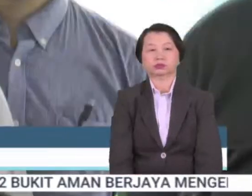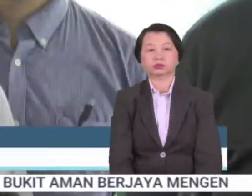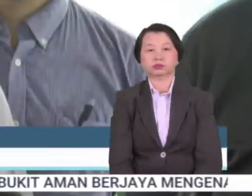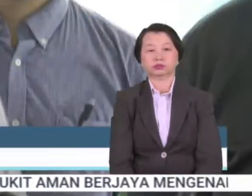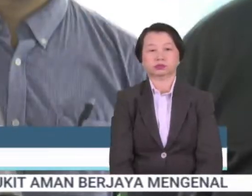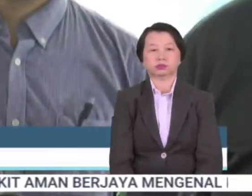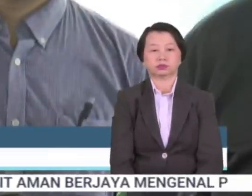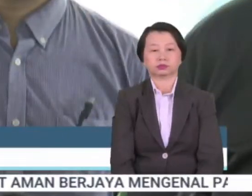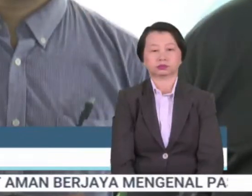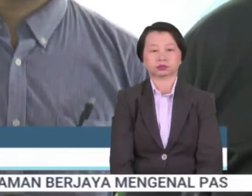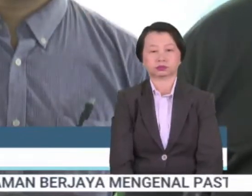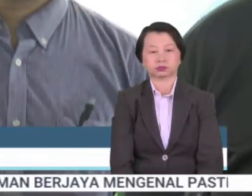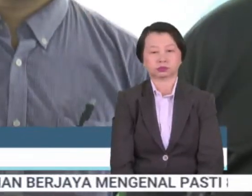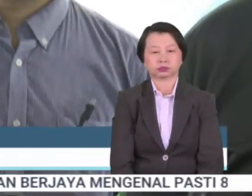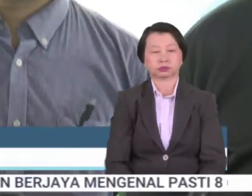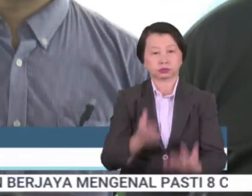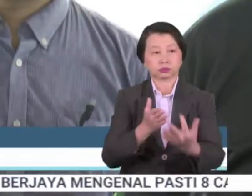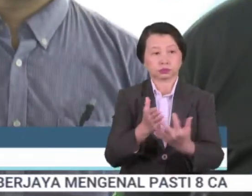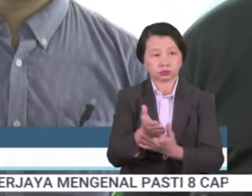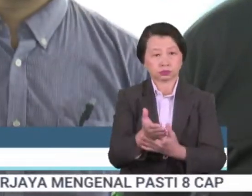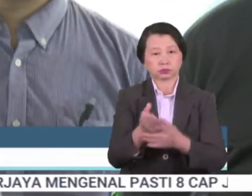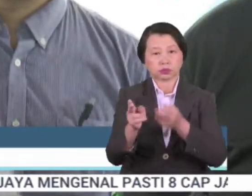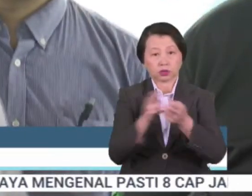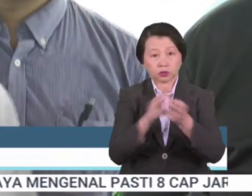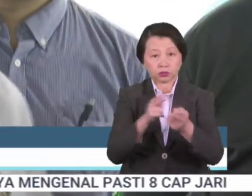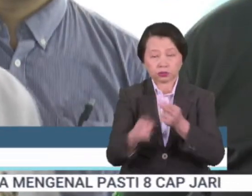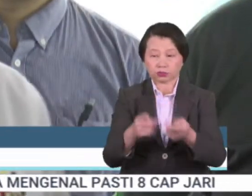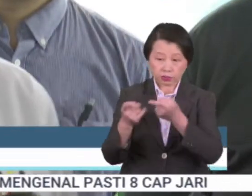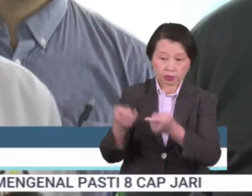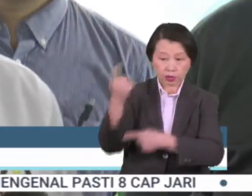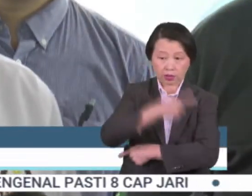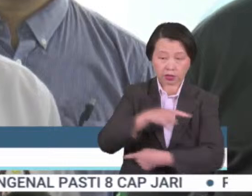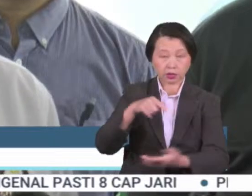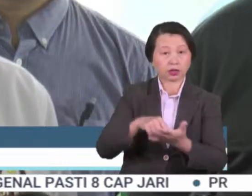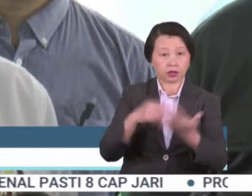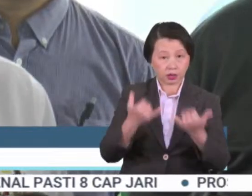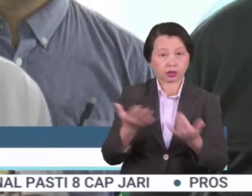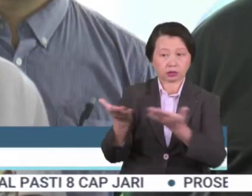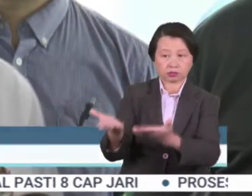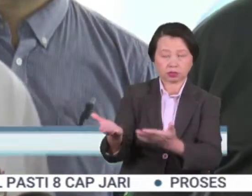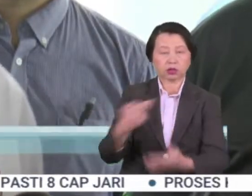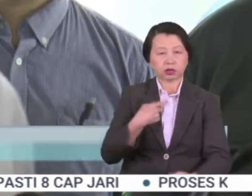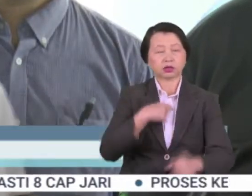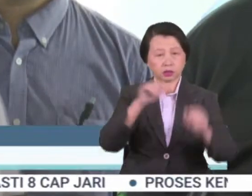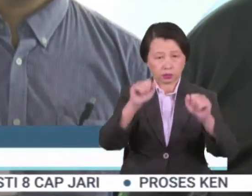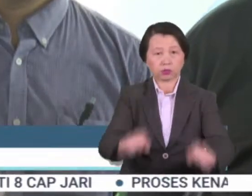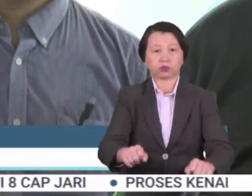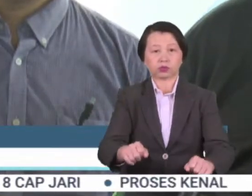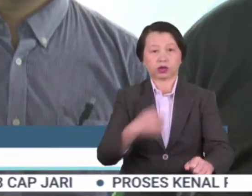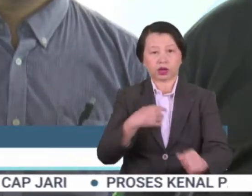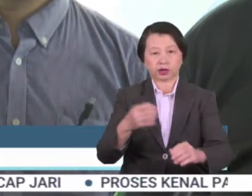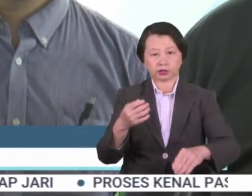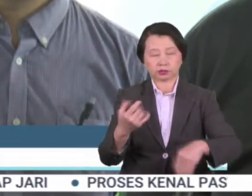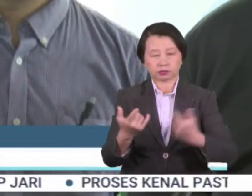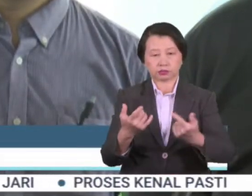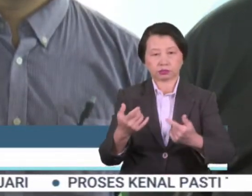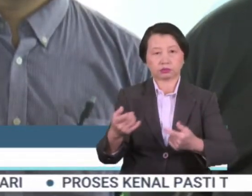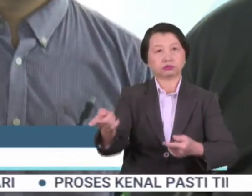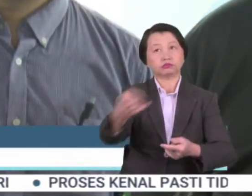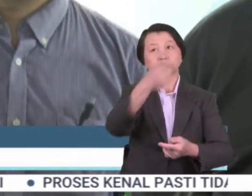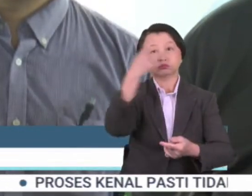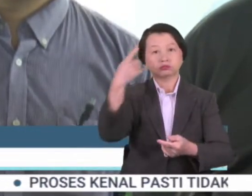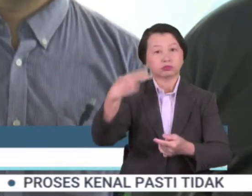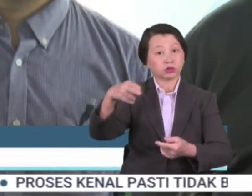pekerjaan dengan melalui usaha-usaha seperti hari ini kita boleh wujudkan transisi hijau yang